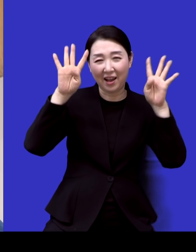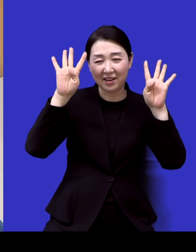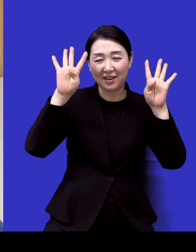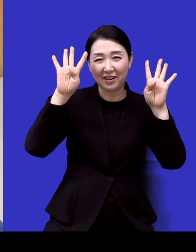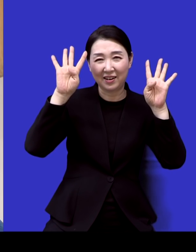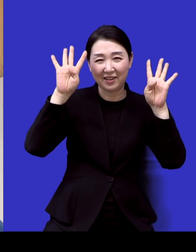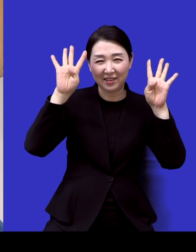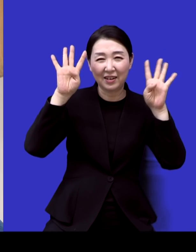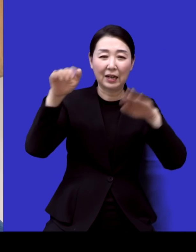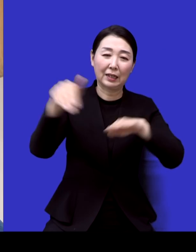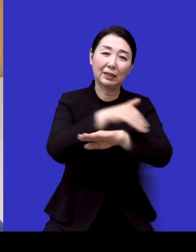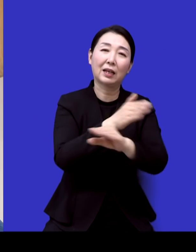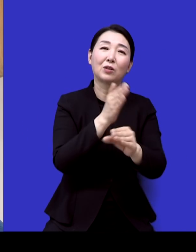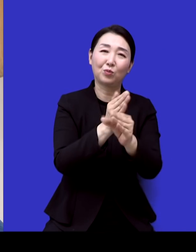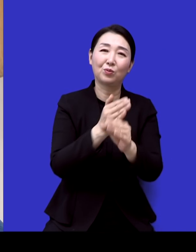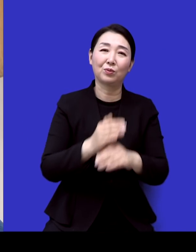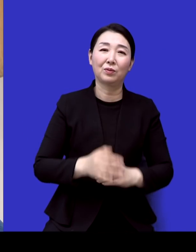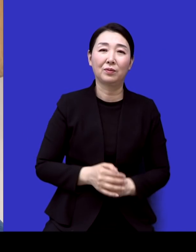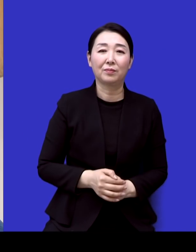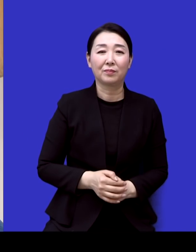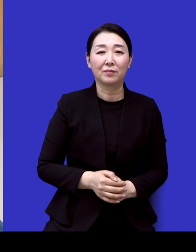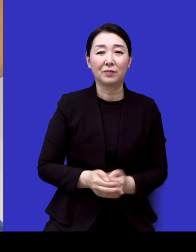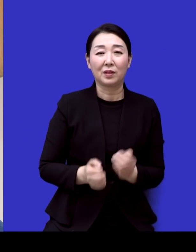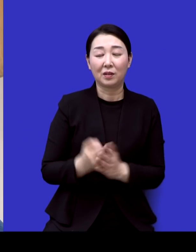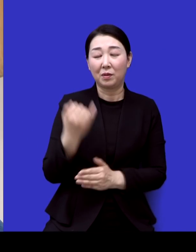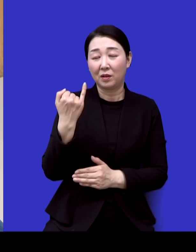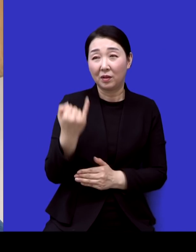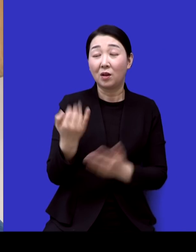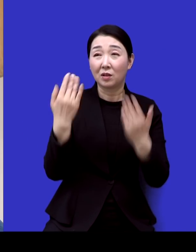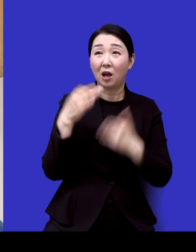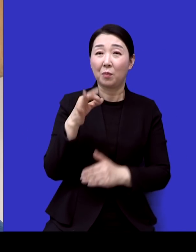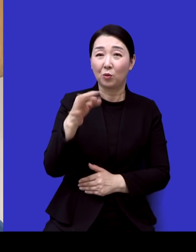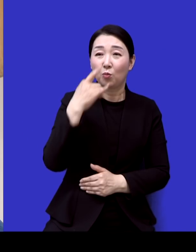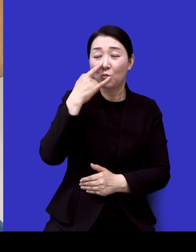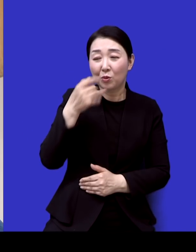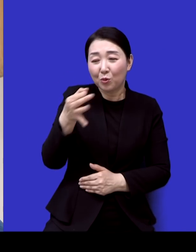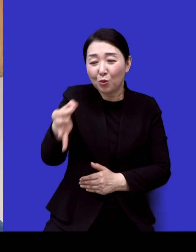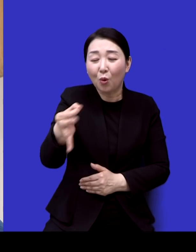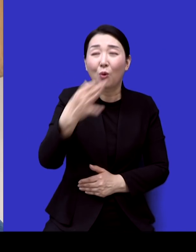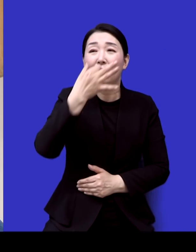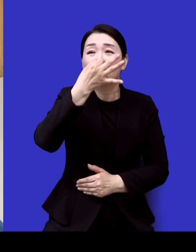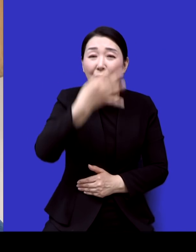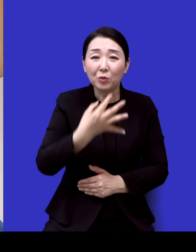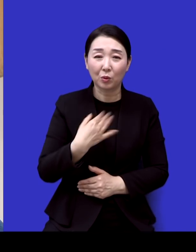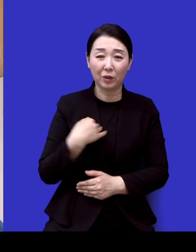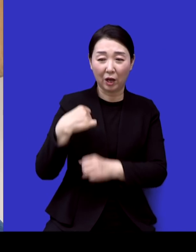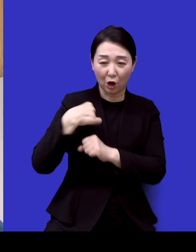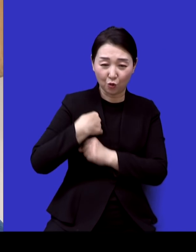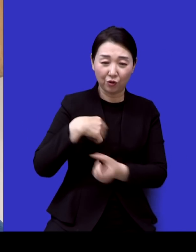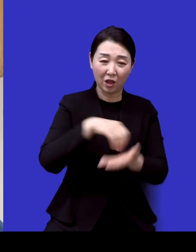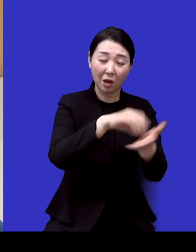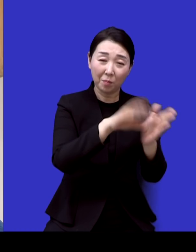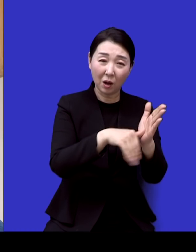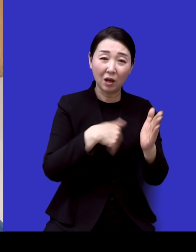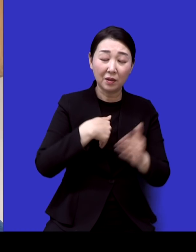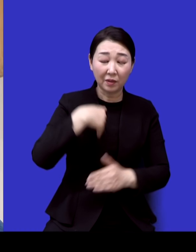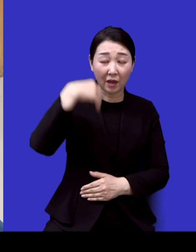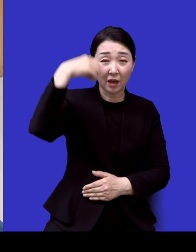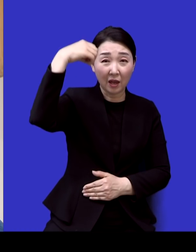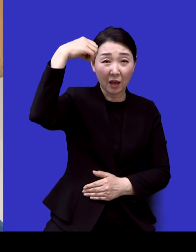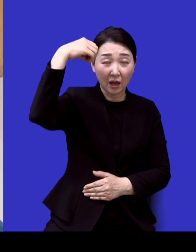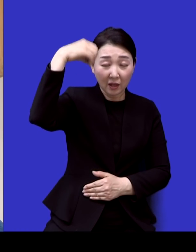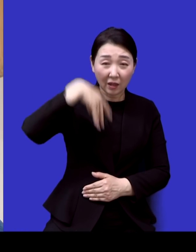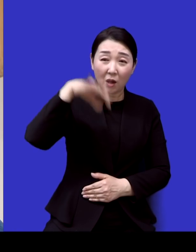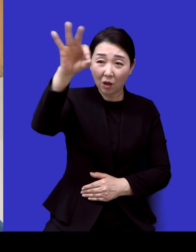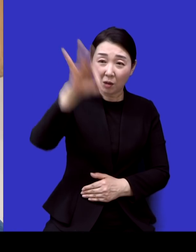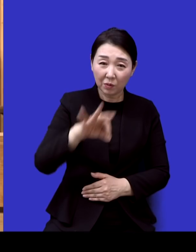대학생을 시작해서 예. 내 여동생 학비도 부모님이 힘들 텐데 내가 군대 가면 내 학비를 넘어서